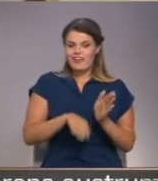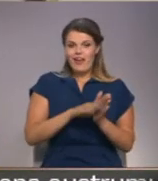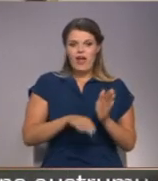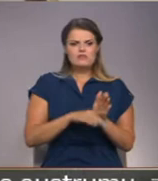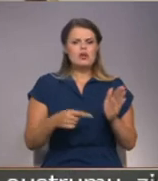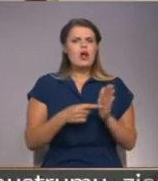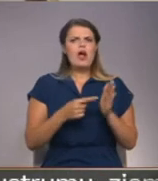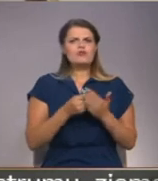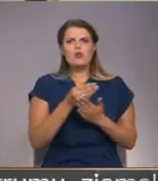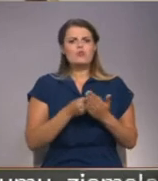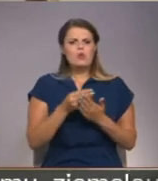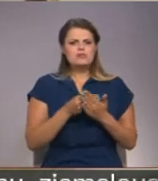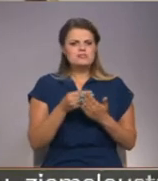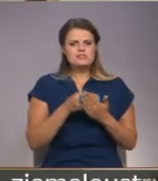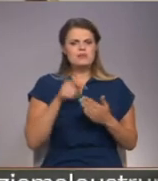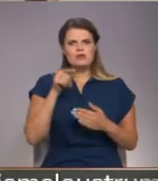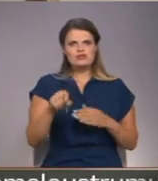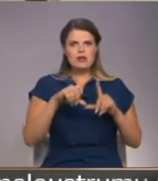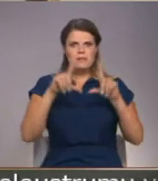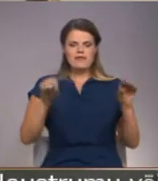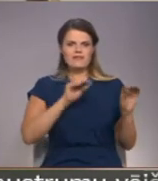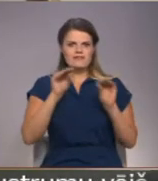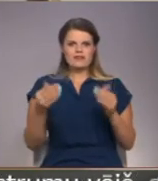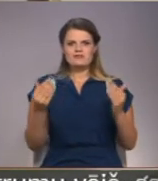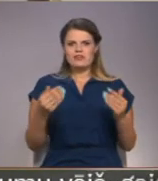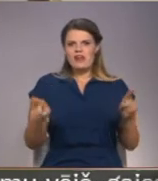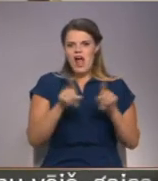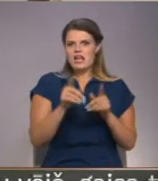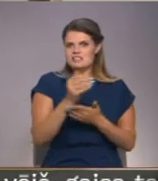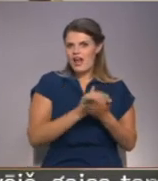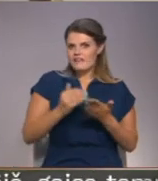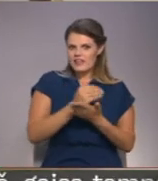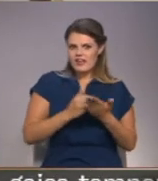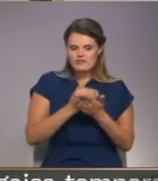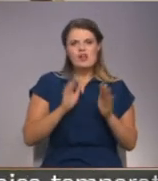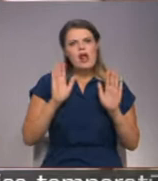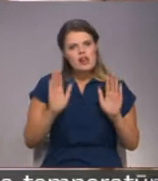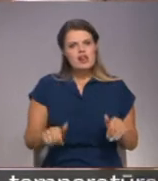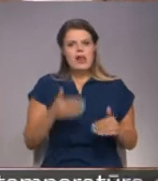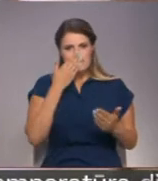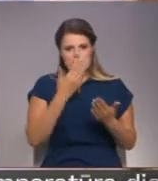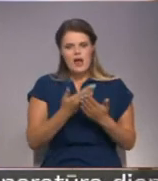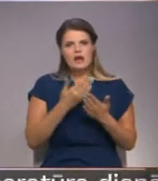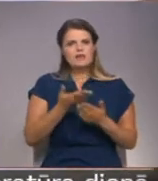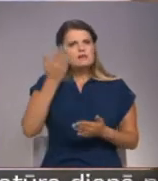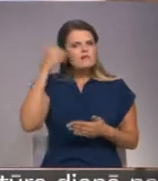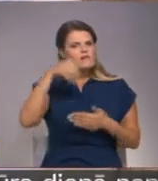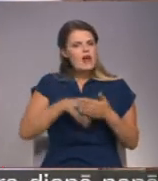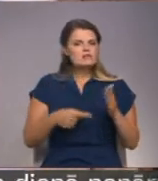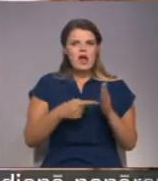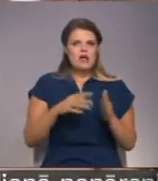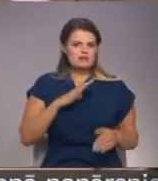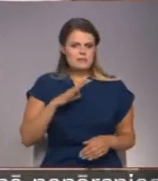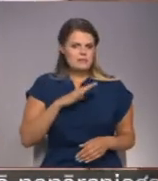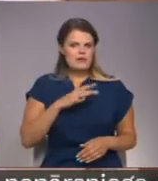Kāda nozīme ir šai rekonstrukcijai šodien? Nu, lai parādītu to vēsturi, kāds ir bijis, jo